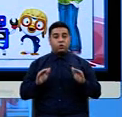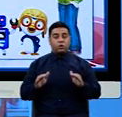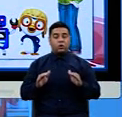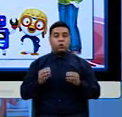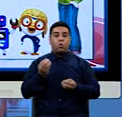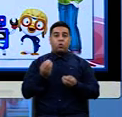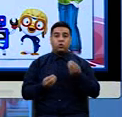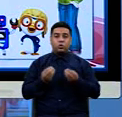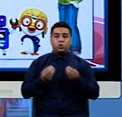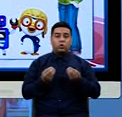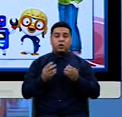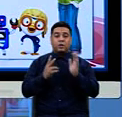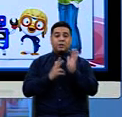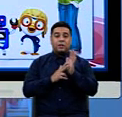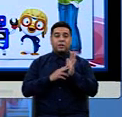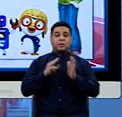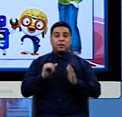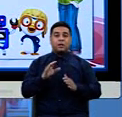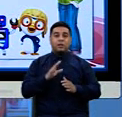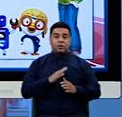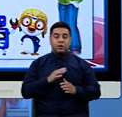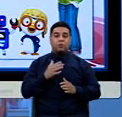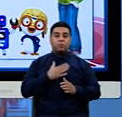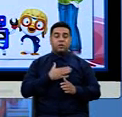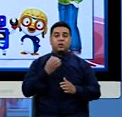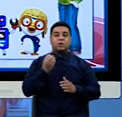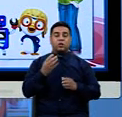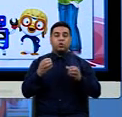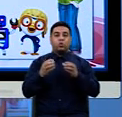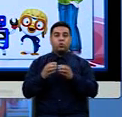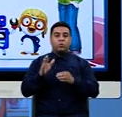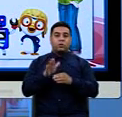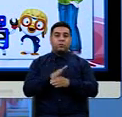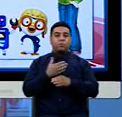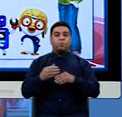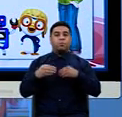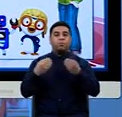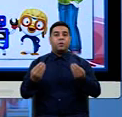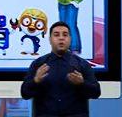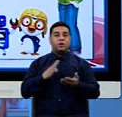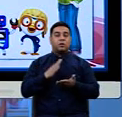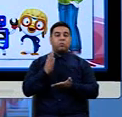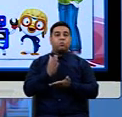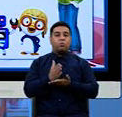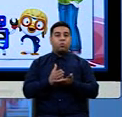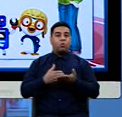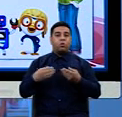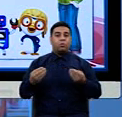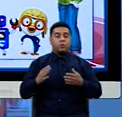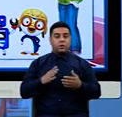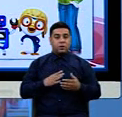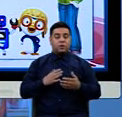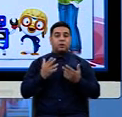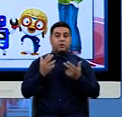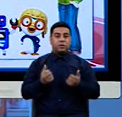Bolajonlar, o'yinchoqlarimiz 8 ta edi. Biz nechta guruhga taqsimladik? Juda to'g'ri, 2 ta guruhga